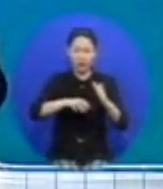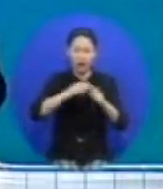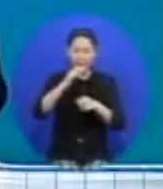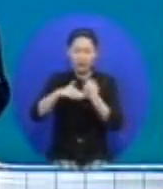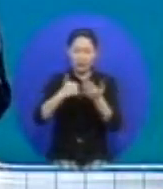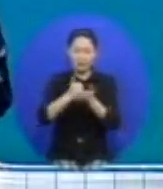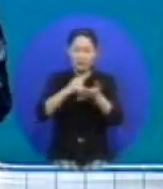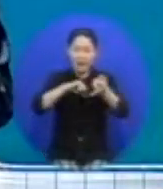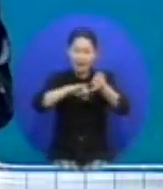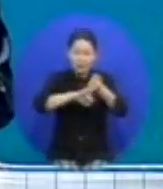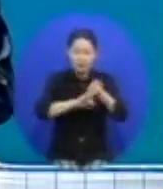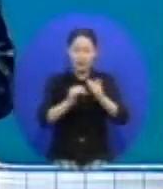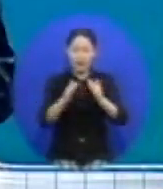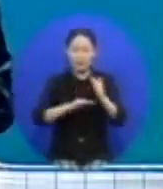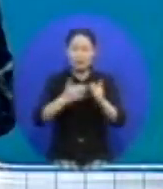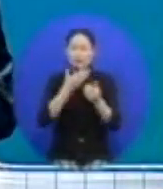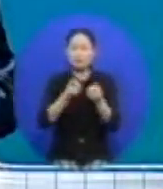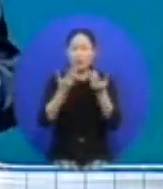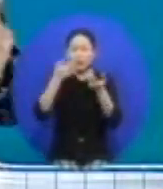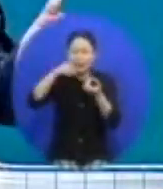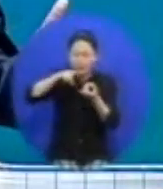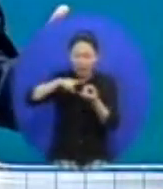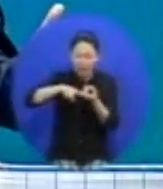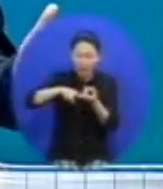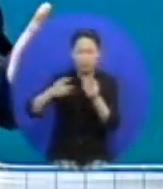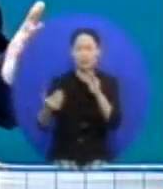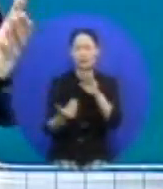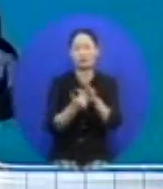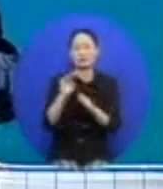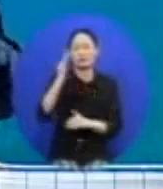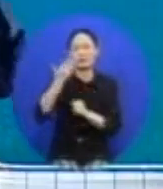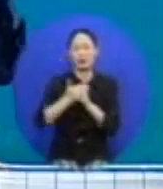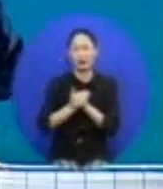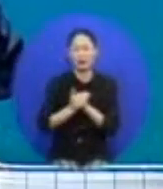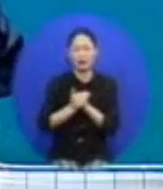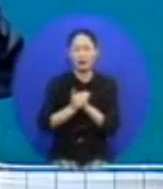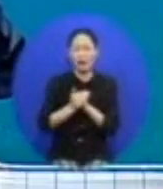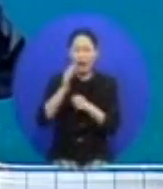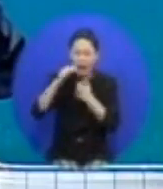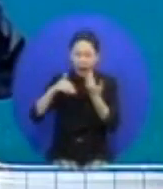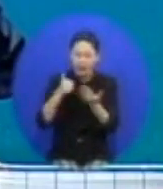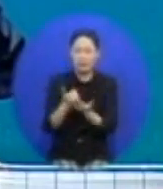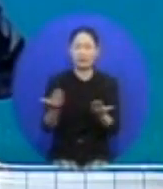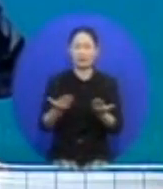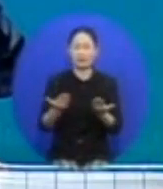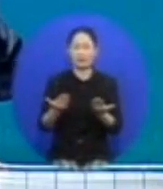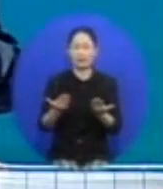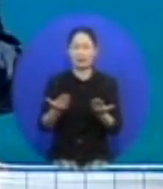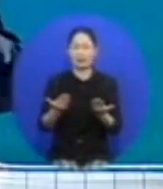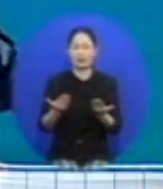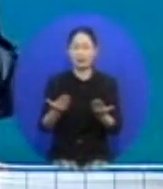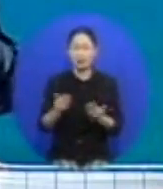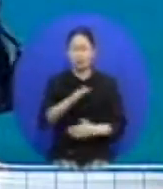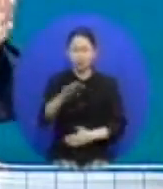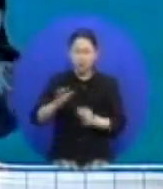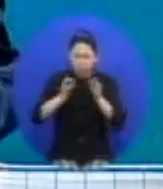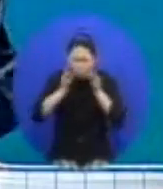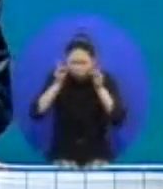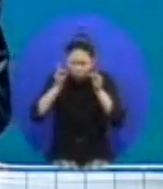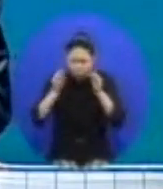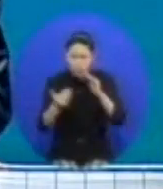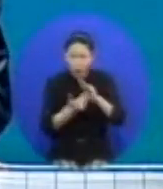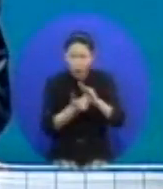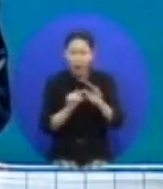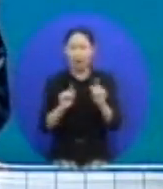약속하신 가정에 축복이 그대로 이루어져요 그건 하나님이 하시는 일이에요 우리가 노력해서 되는